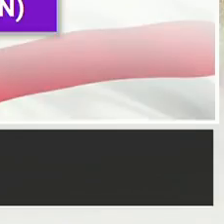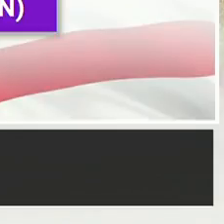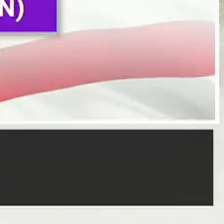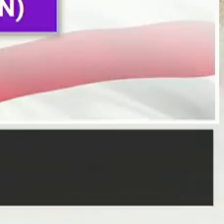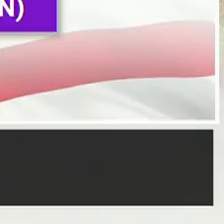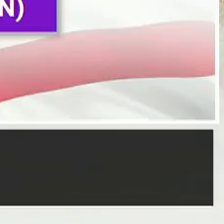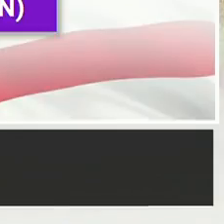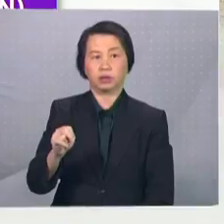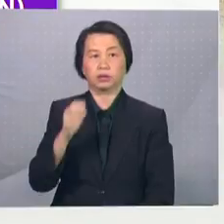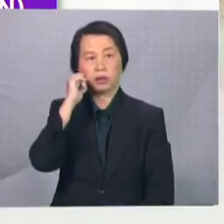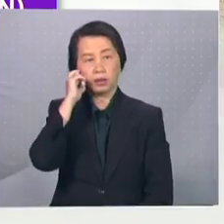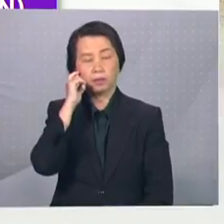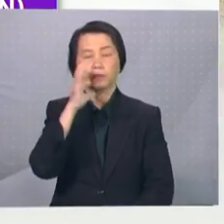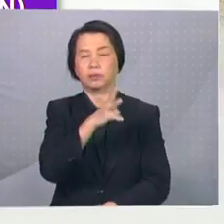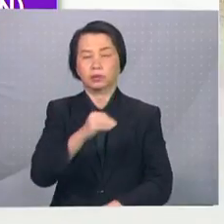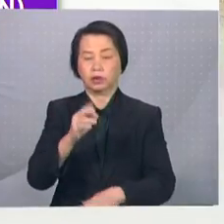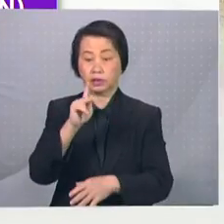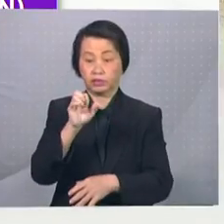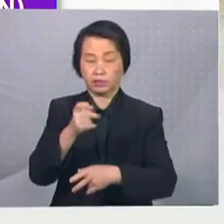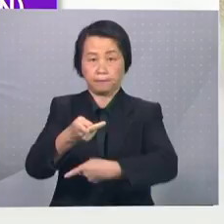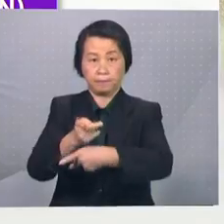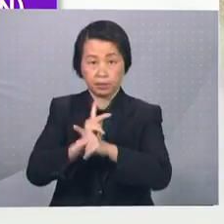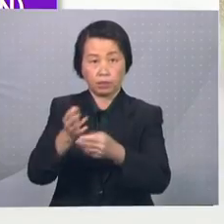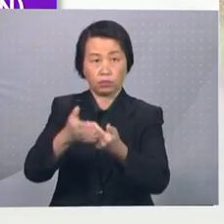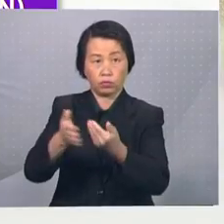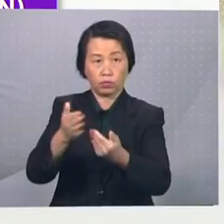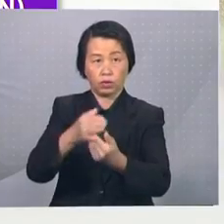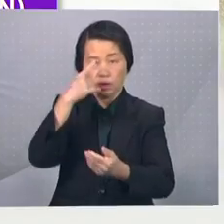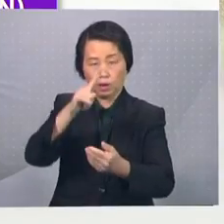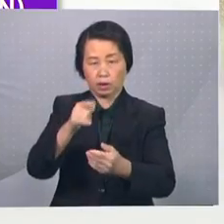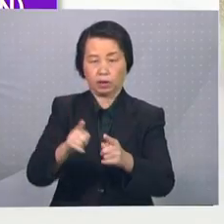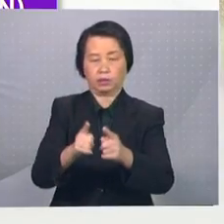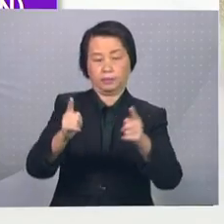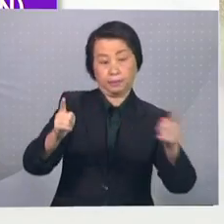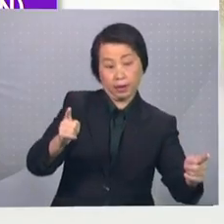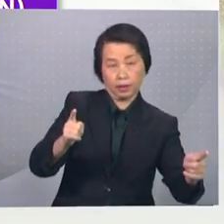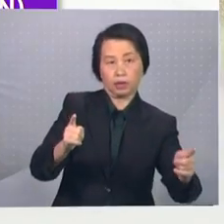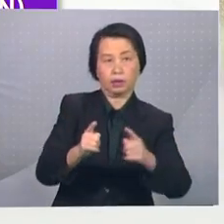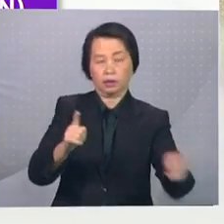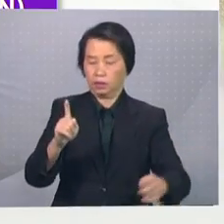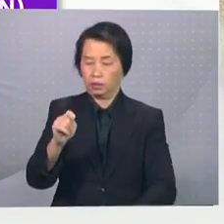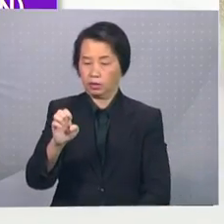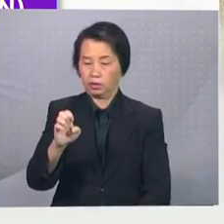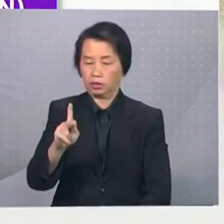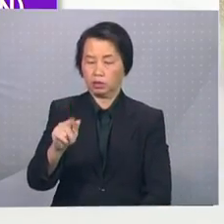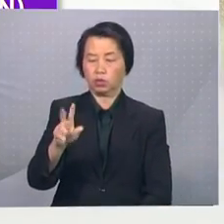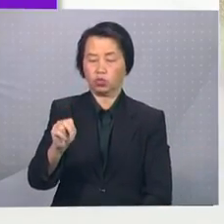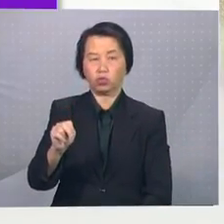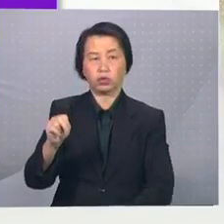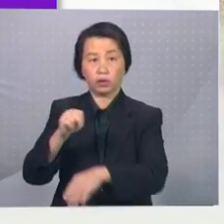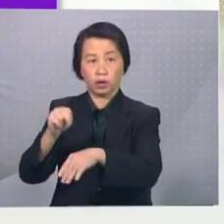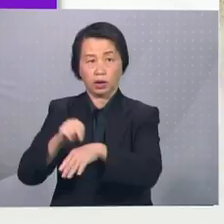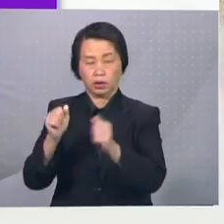dan skim pinjaman mudah untuk Serikat micro ini juga dipanjangkan kepada tekun nasional dengan